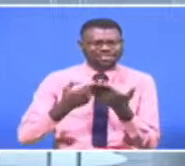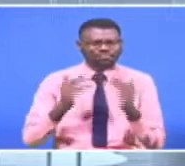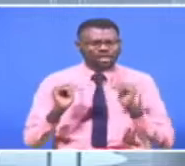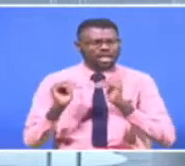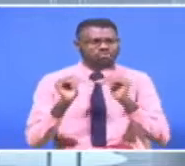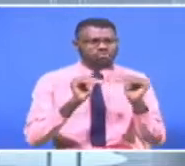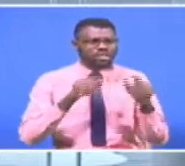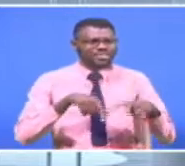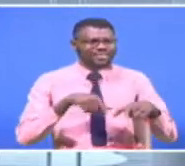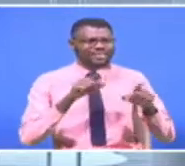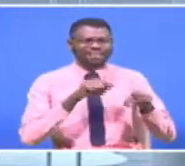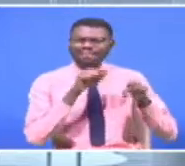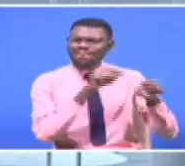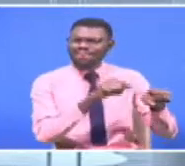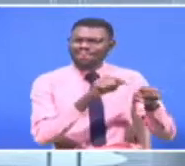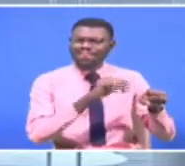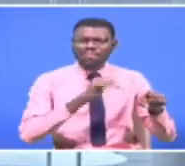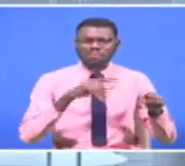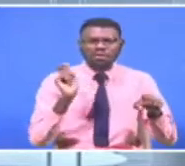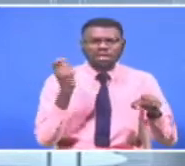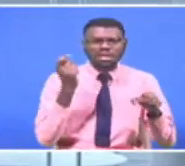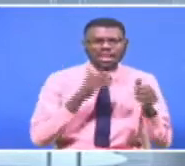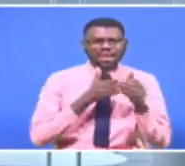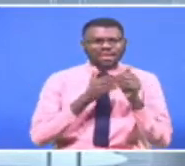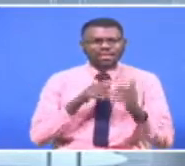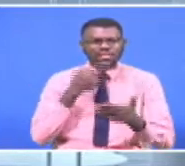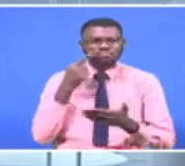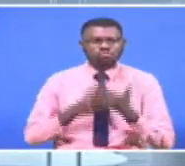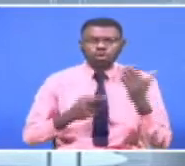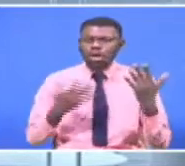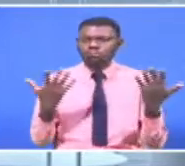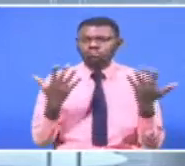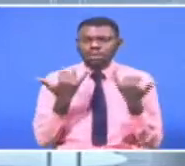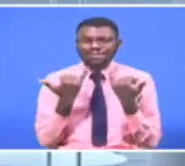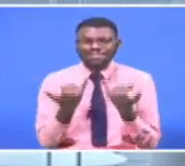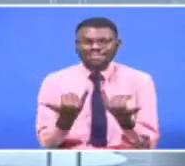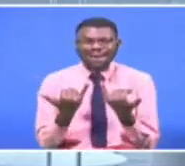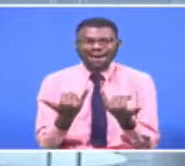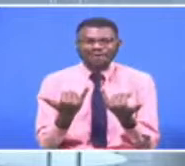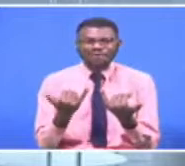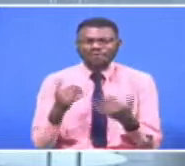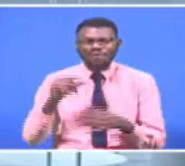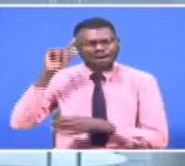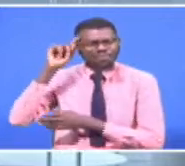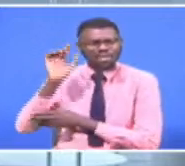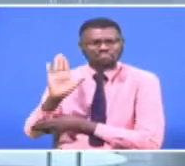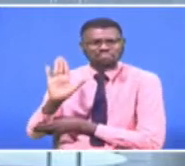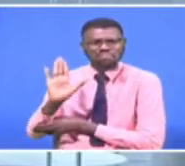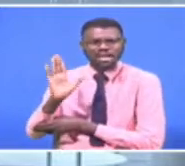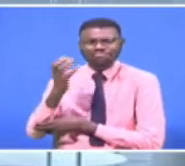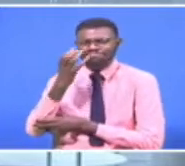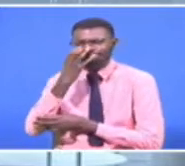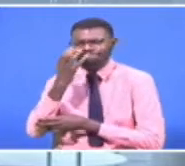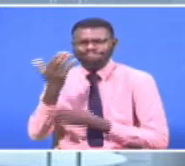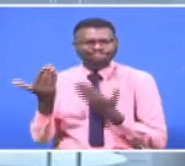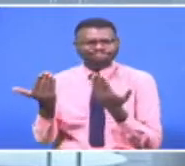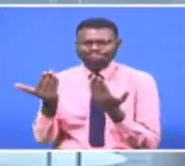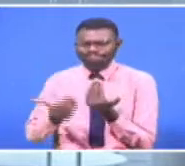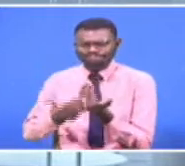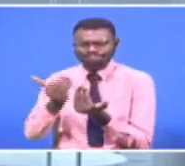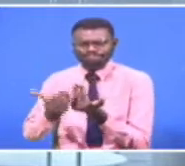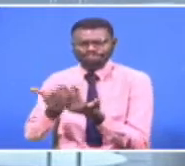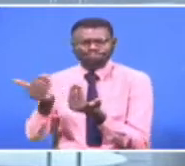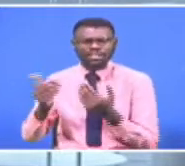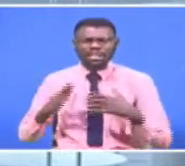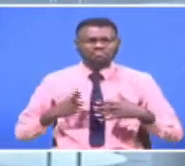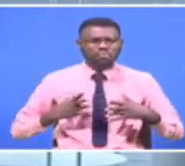akiwakashifu viongozi wa Mlima Kenya kwa kile alichokitaja ni kubanwa koo na utawala wa Kenya Kwanza dhidi ya kutetea maslahi ya wakazi wa eneo